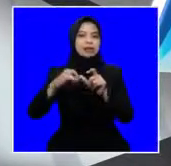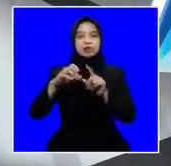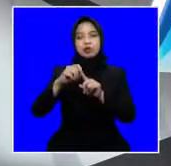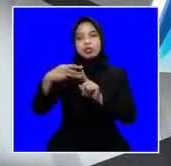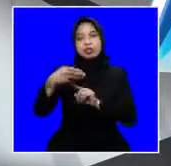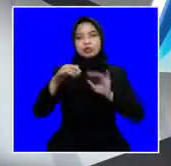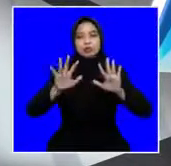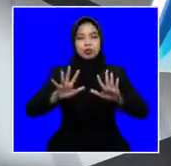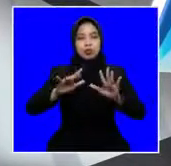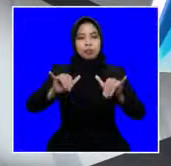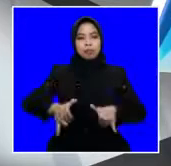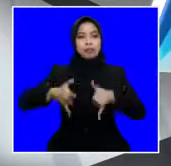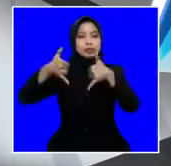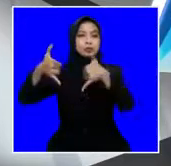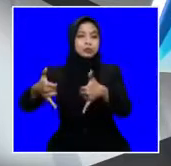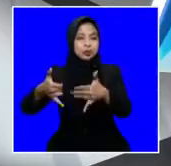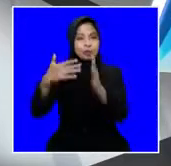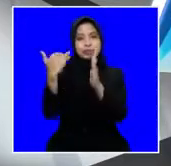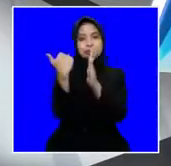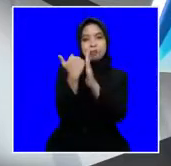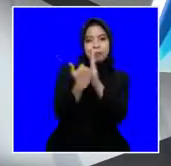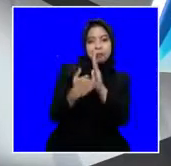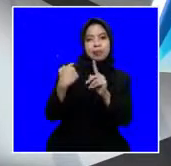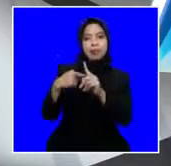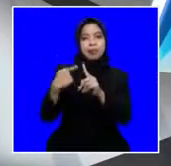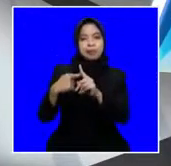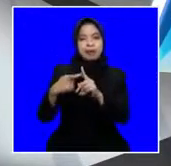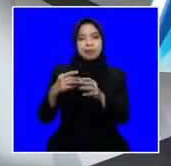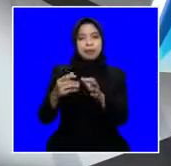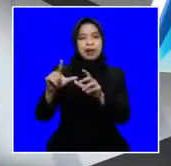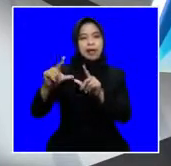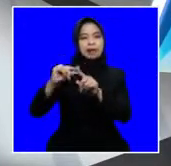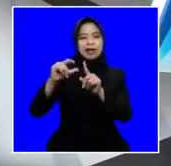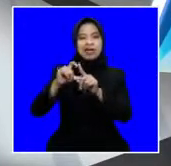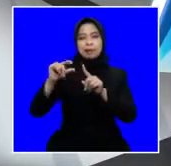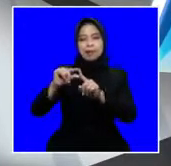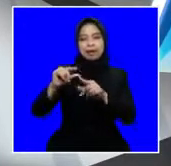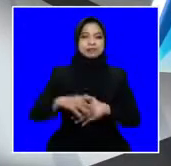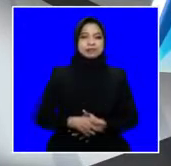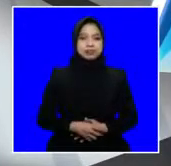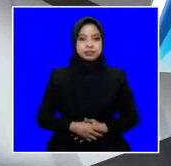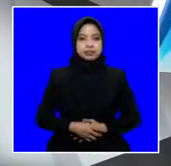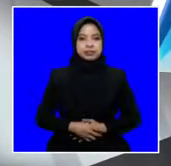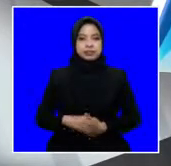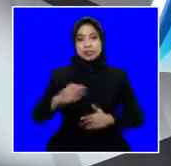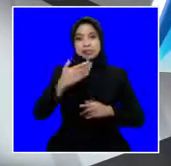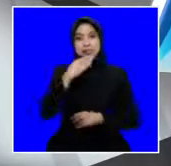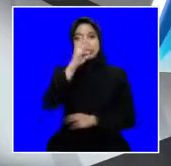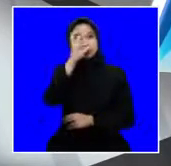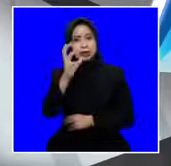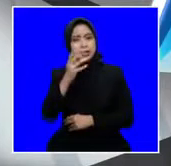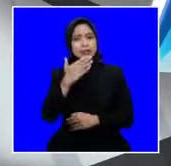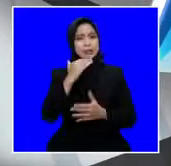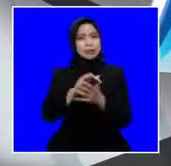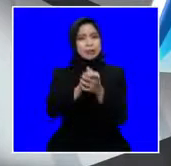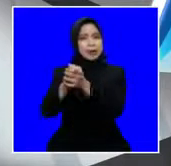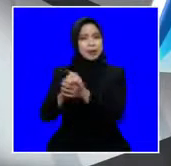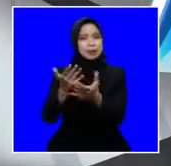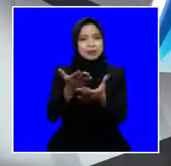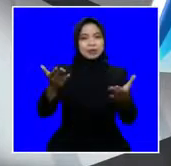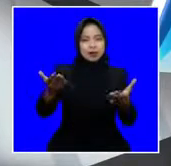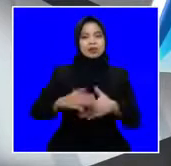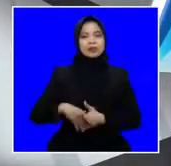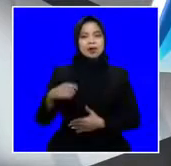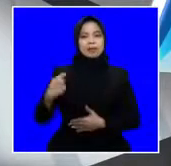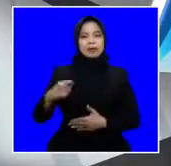perluasan program beasiswa Lembaga Pengelola Dana Pendidikan dan LPDP. Dan tentunya selamat sore juga dan selamat bergabung